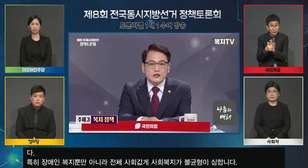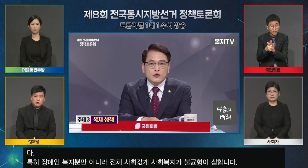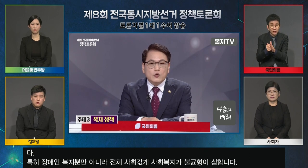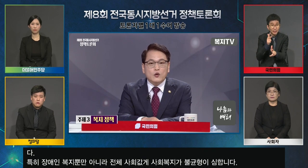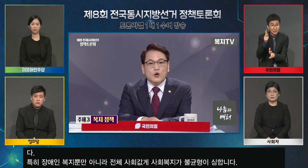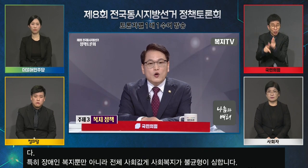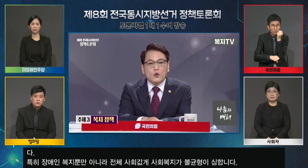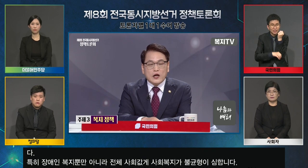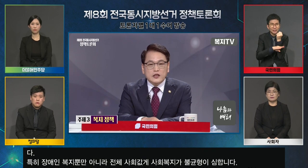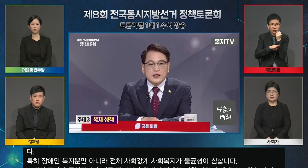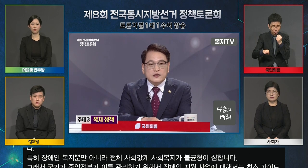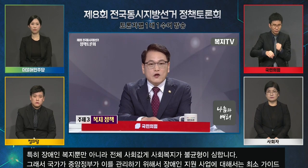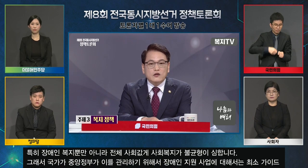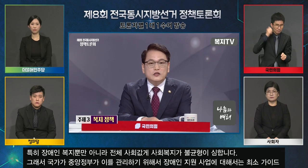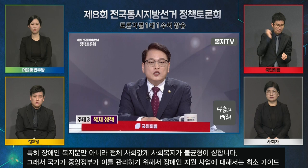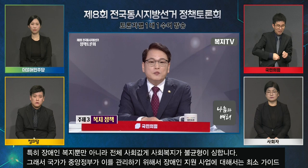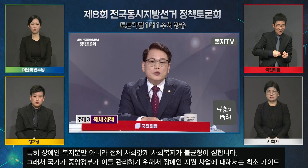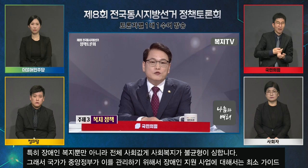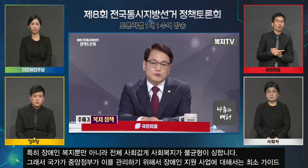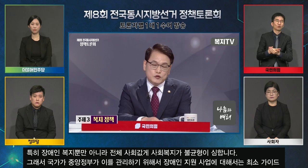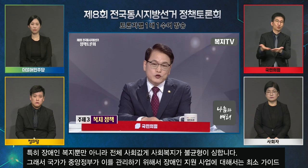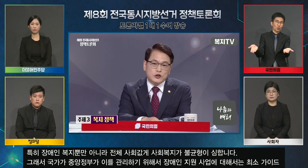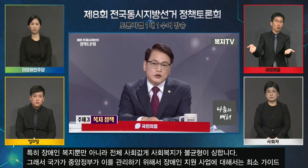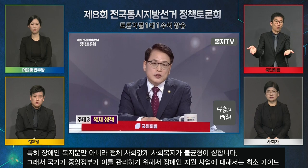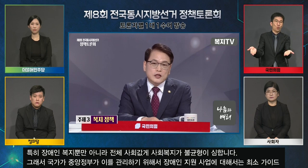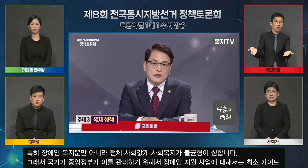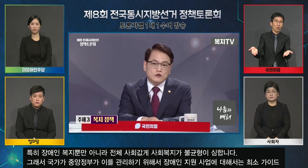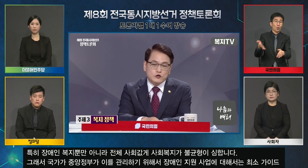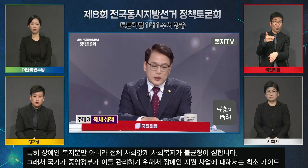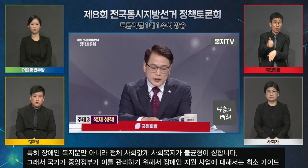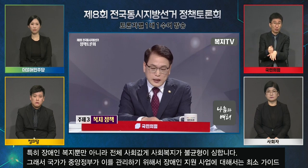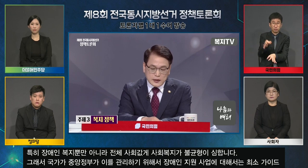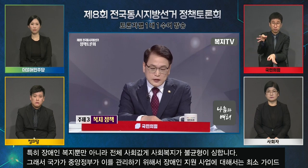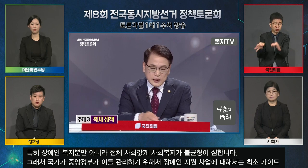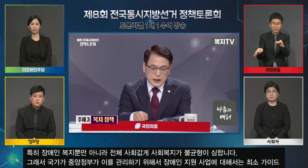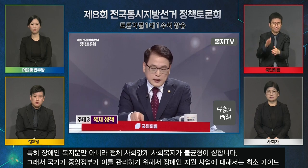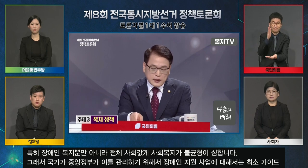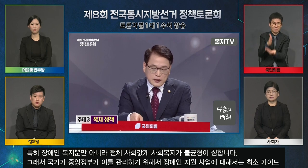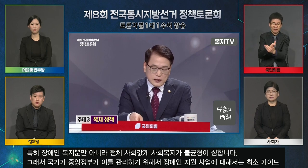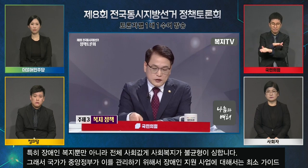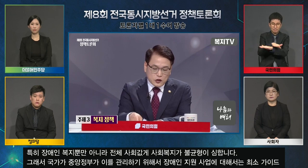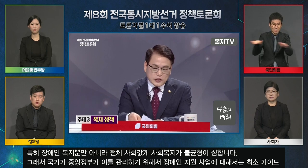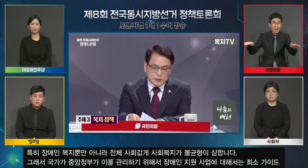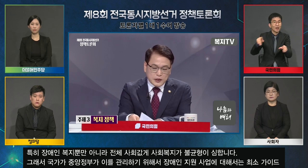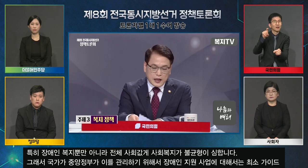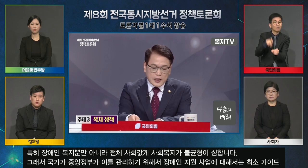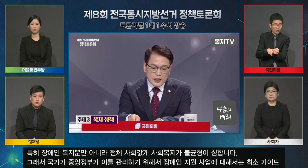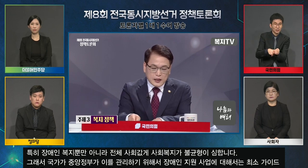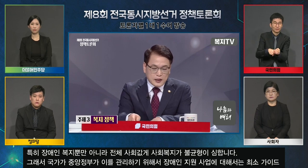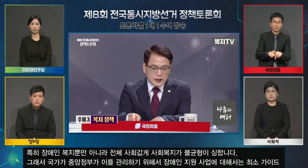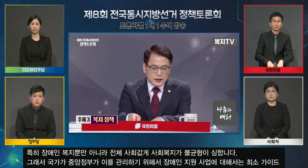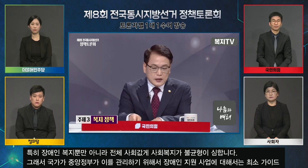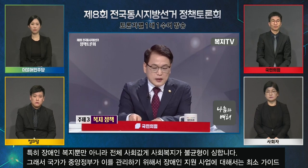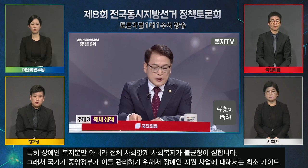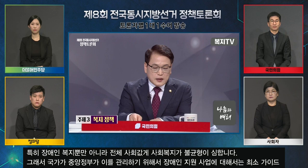체계적으로 관리해서 지역별 불균형을 축소하겠다는 정책입니다.